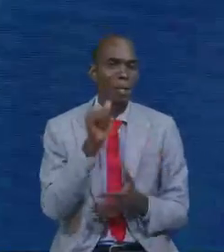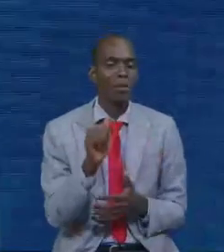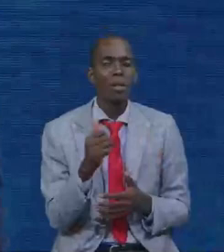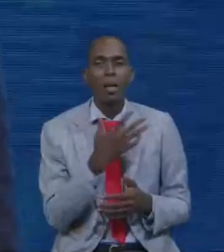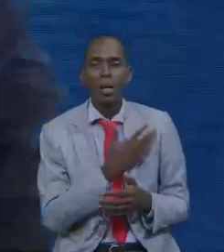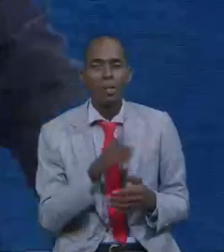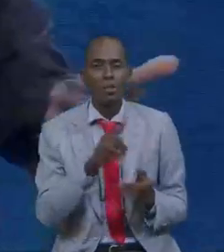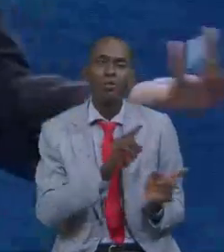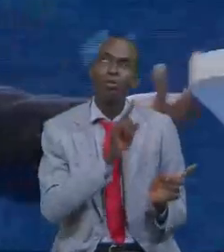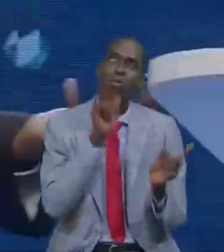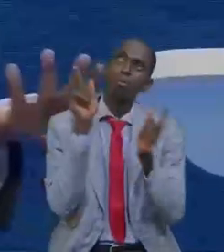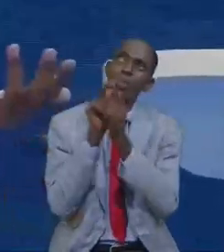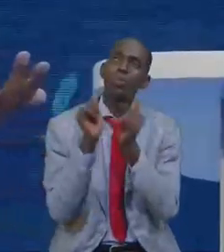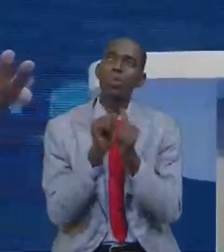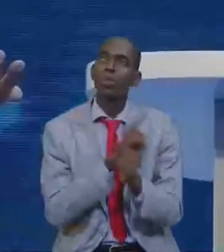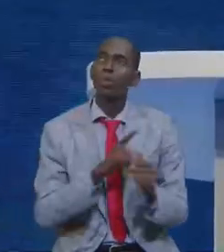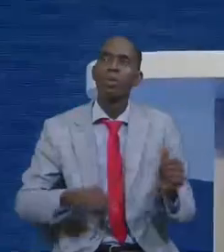sincérité et tu dis, Seigneur,